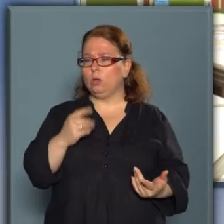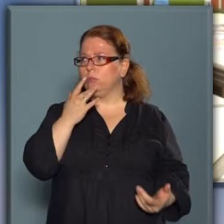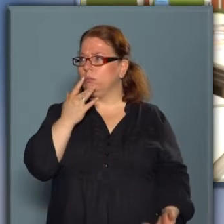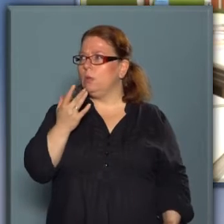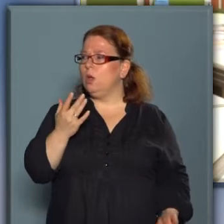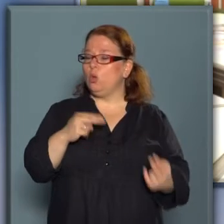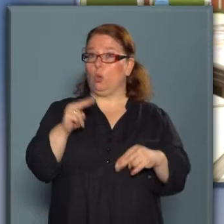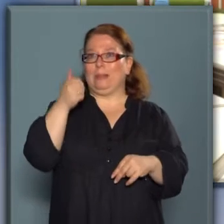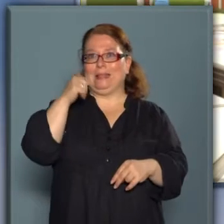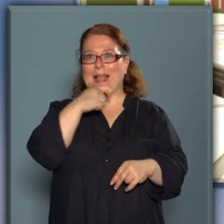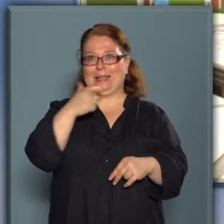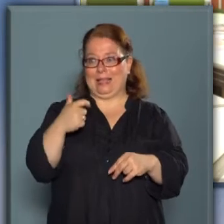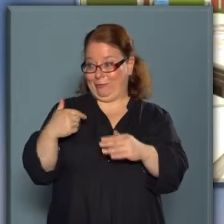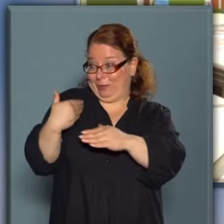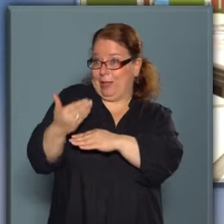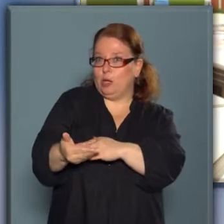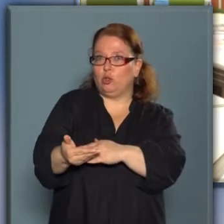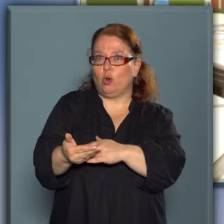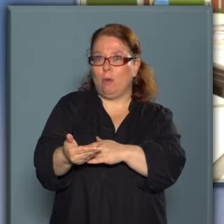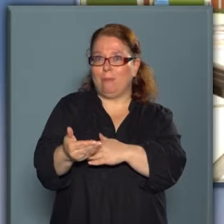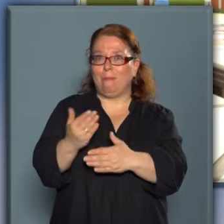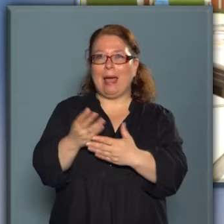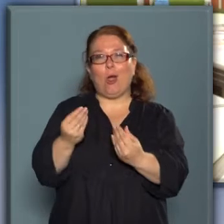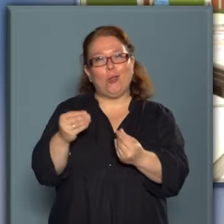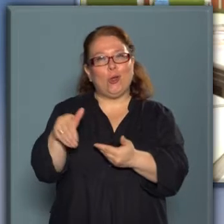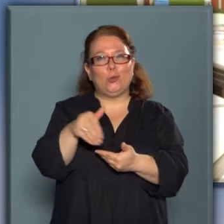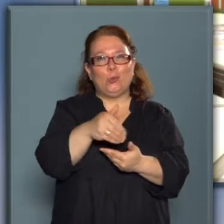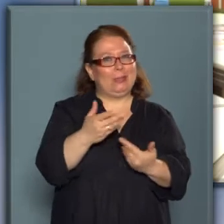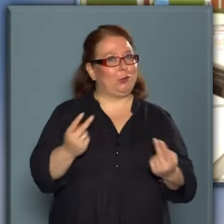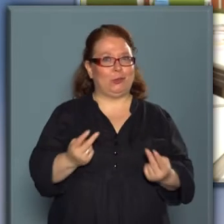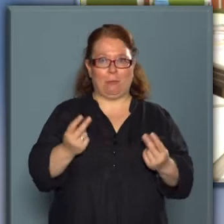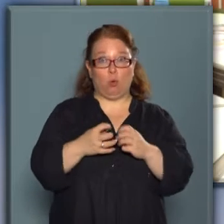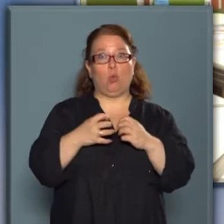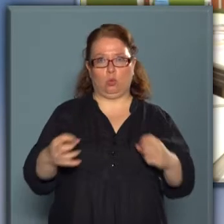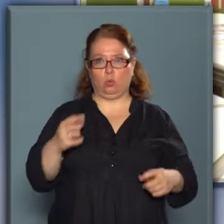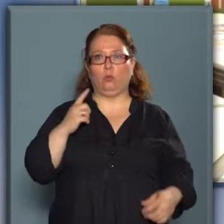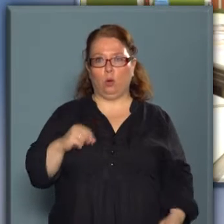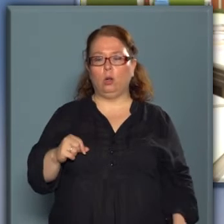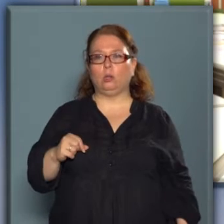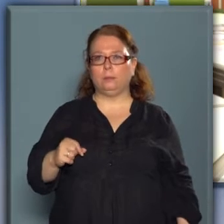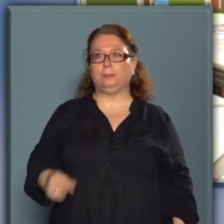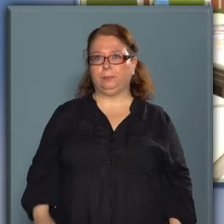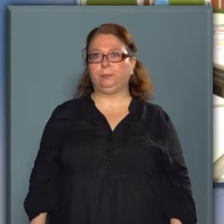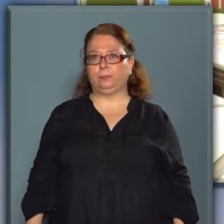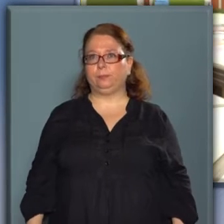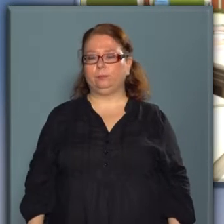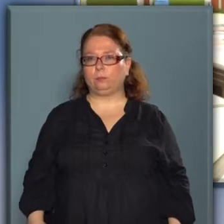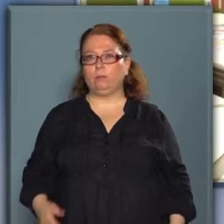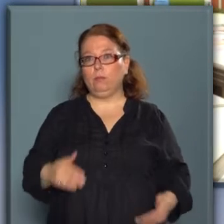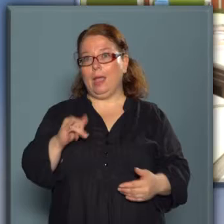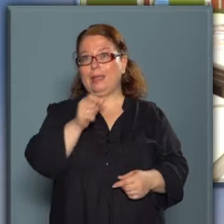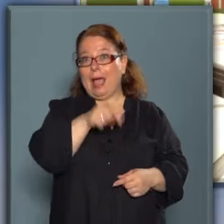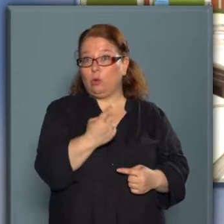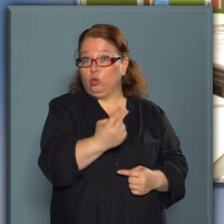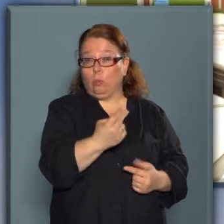hogy több mint 100 év telt el, tehát azért az anyaggyűjtés is egy hosszadalmas időt követett. A